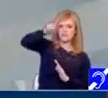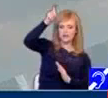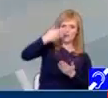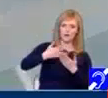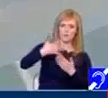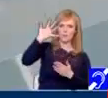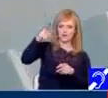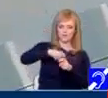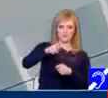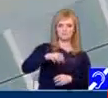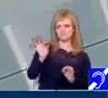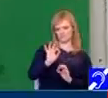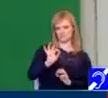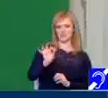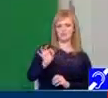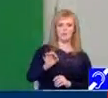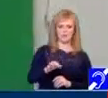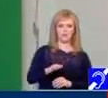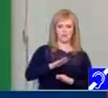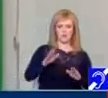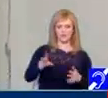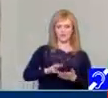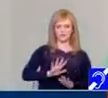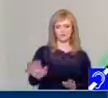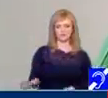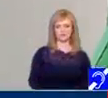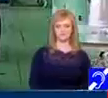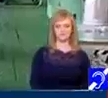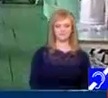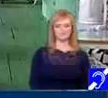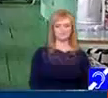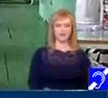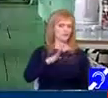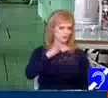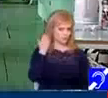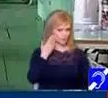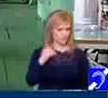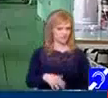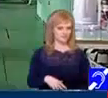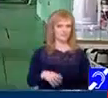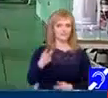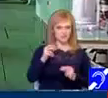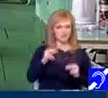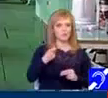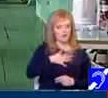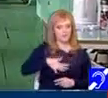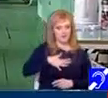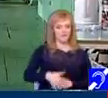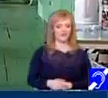aproape 5 metri, copiii au trecut peste ele plini de energie și entuziasm. Traseul a fost destul de ușor, dar am avut emoții, multe